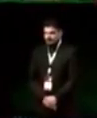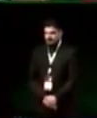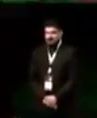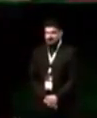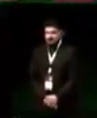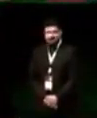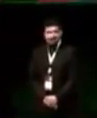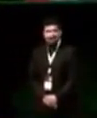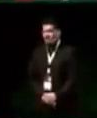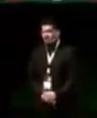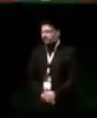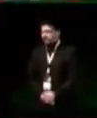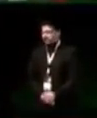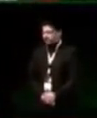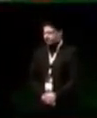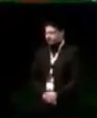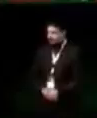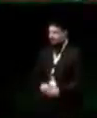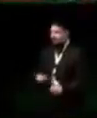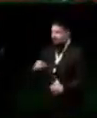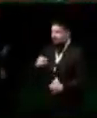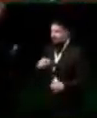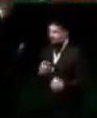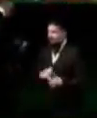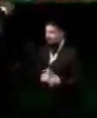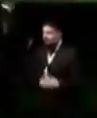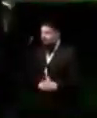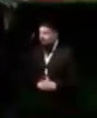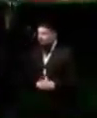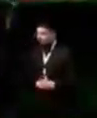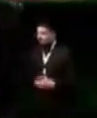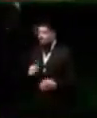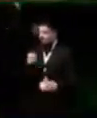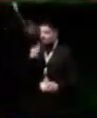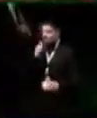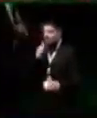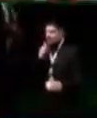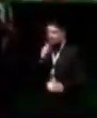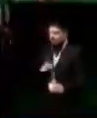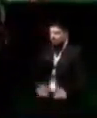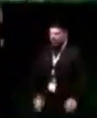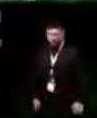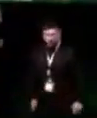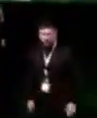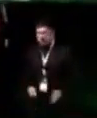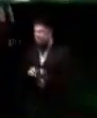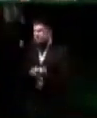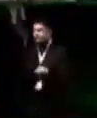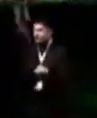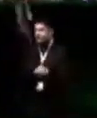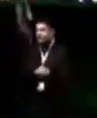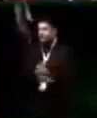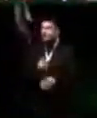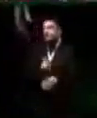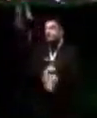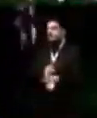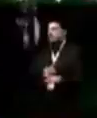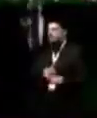Prende ora la parola Matteo Renzi, segretario del Partito Democratico.